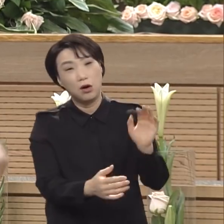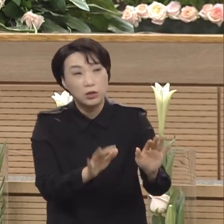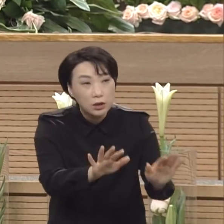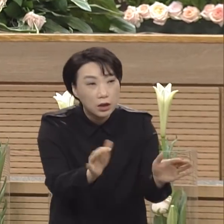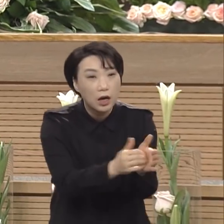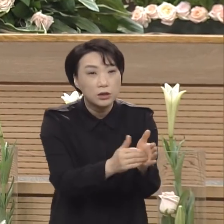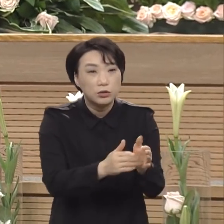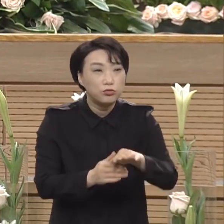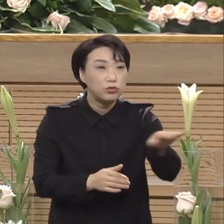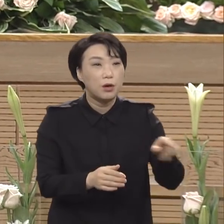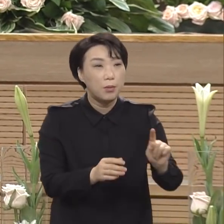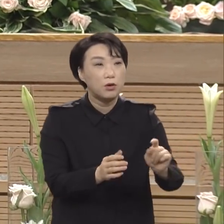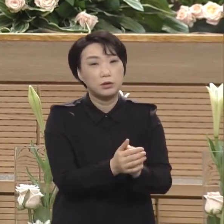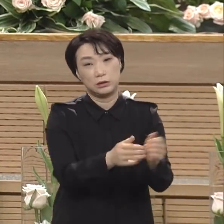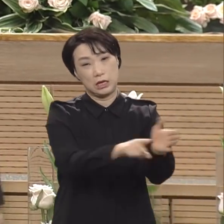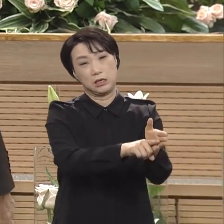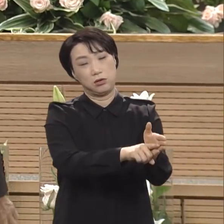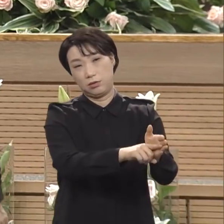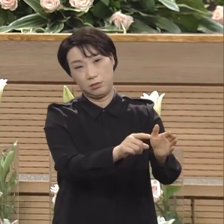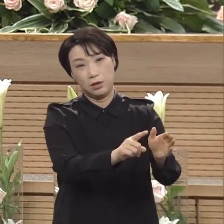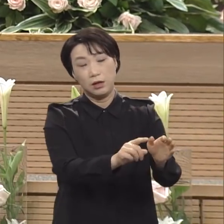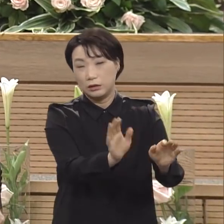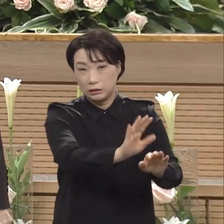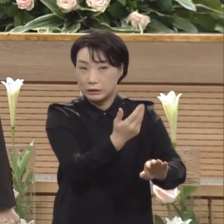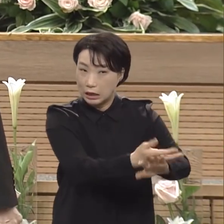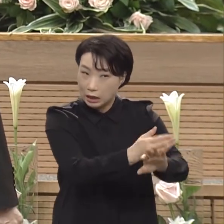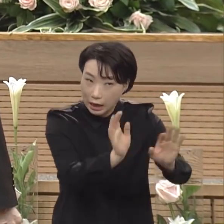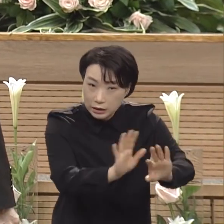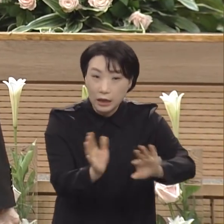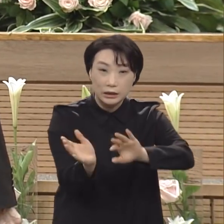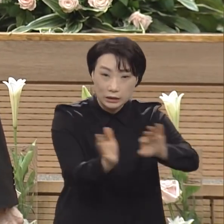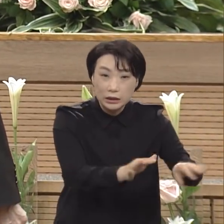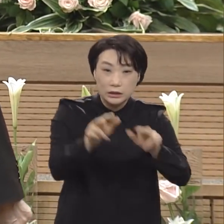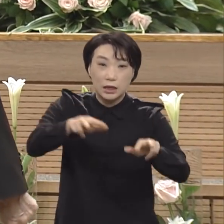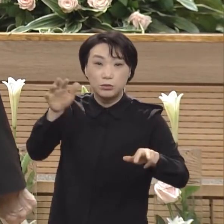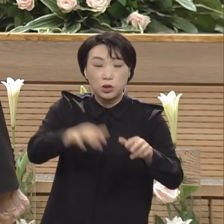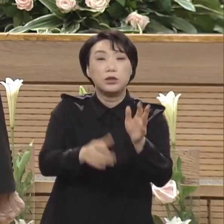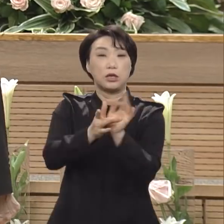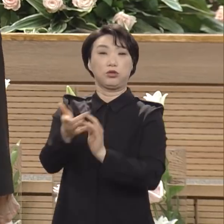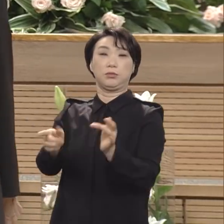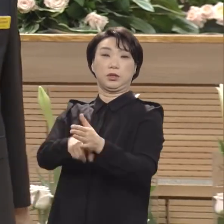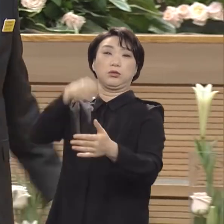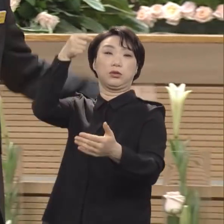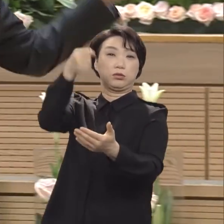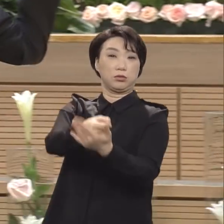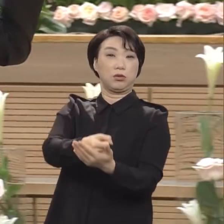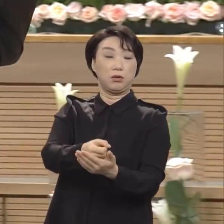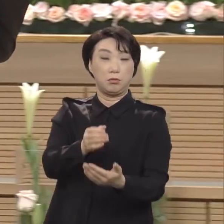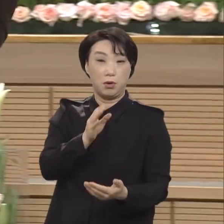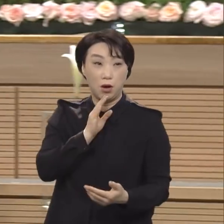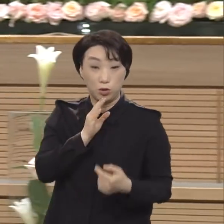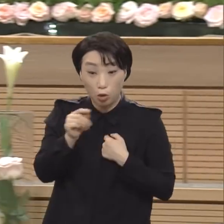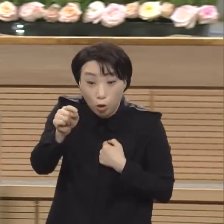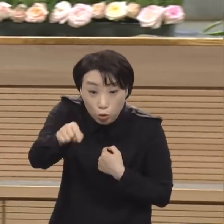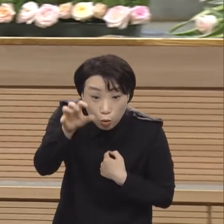붙잡고 예수를 쫓는다. 전 예배소요 여러 번 가봤어요. 예배소요. 그런데